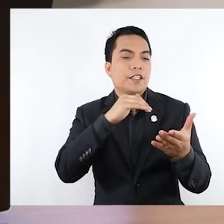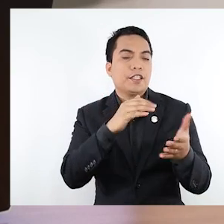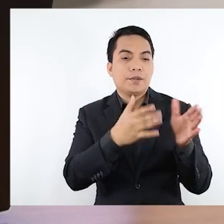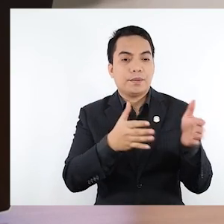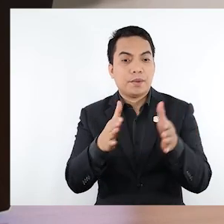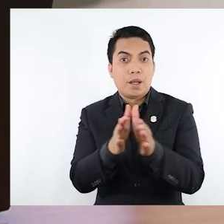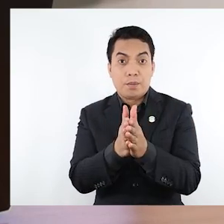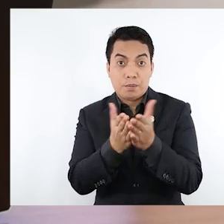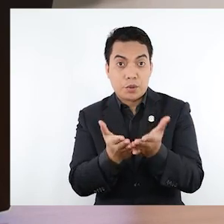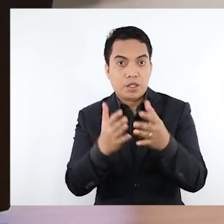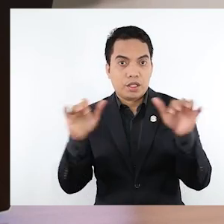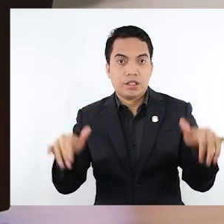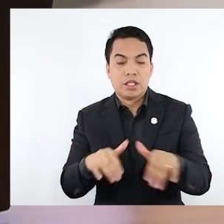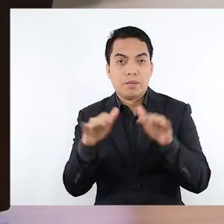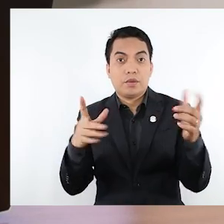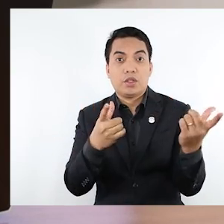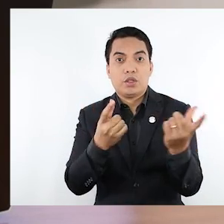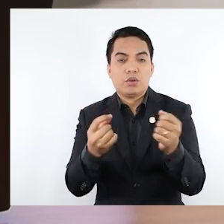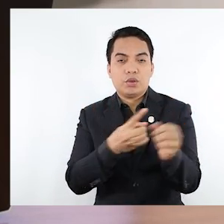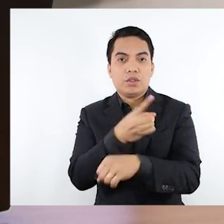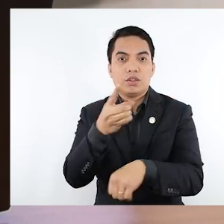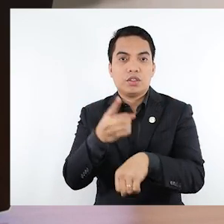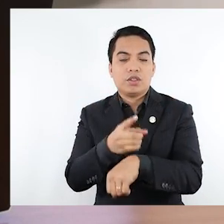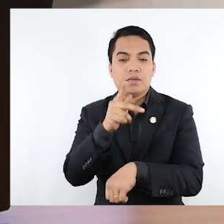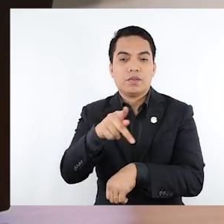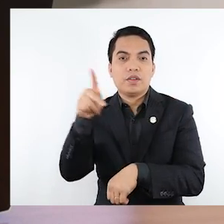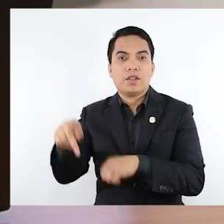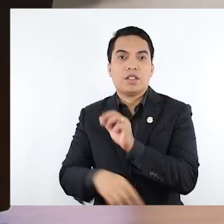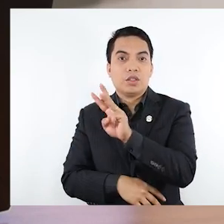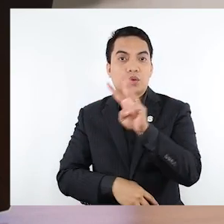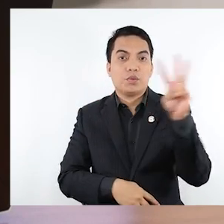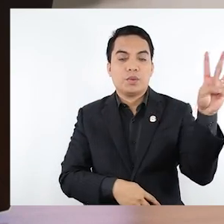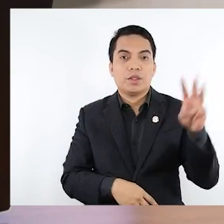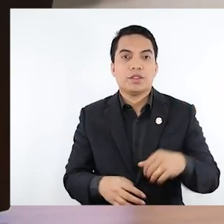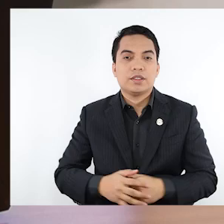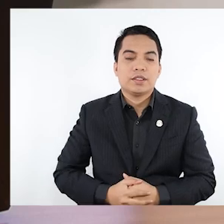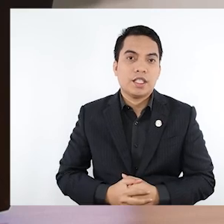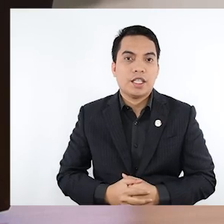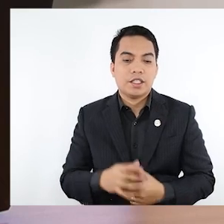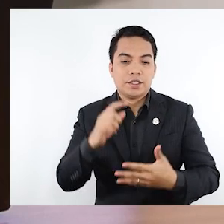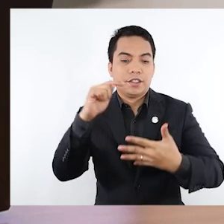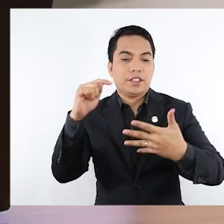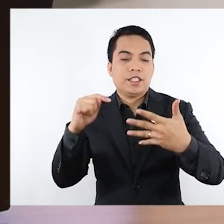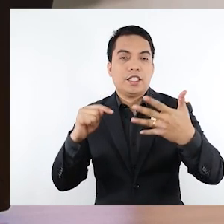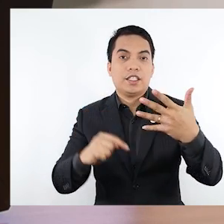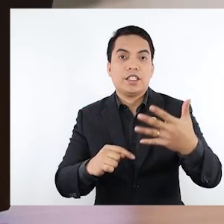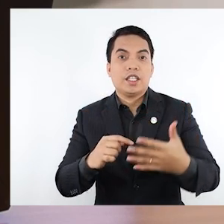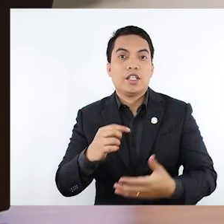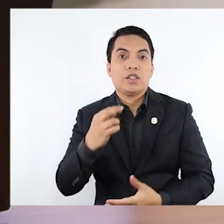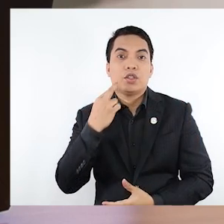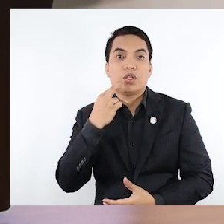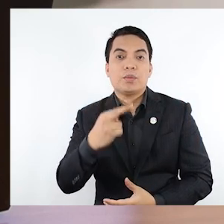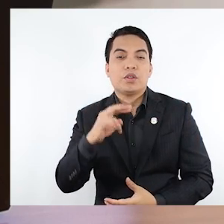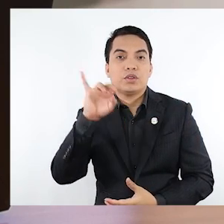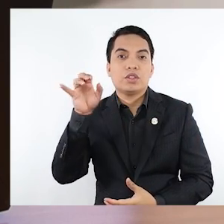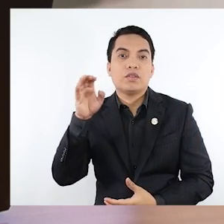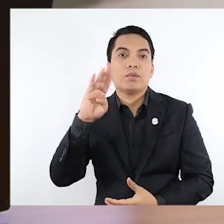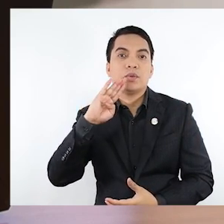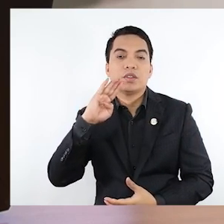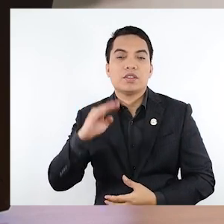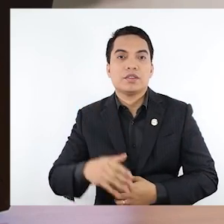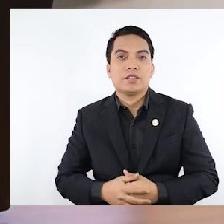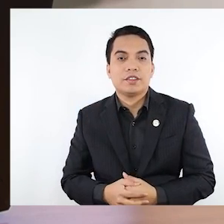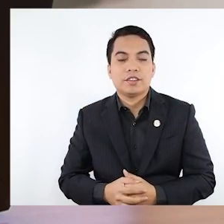planner activity ang kanilang isinagawa sa distrito ng Pampanga West. Ang kabuang detalye mula kay kapatid na Jennifer